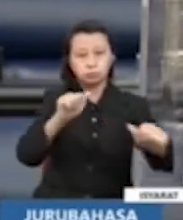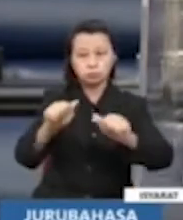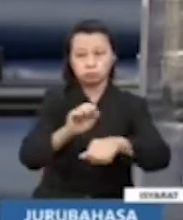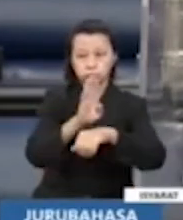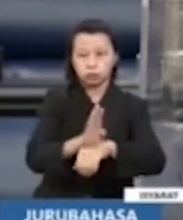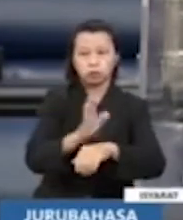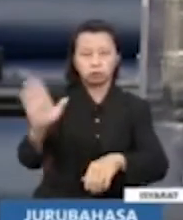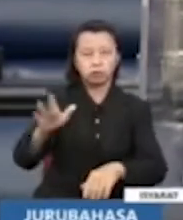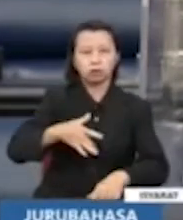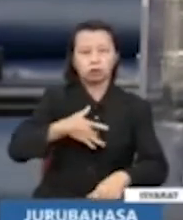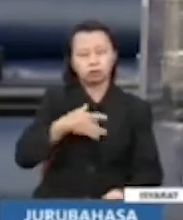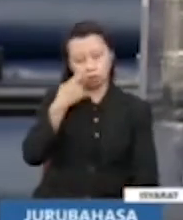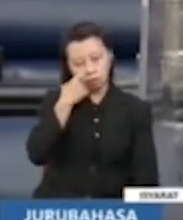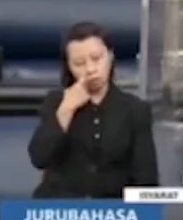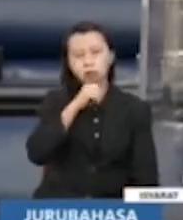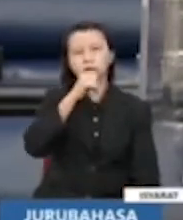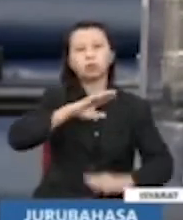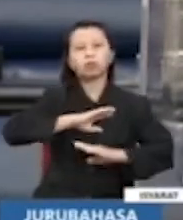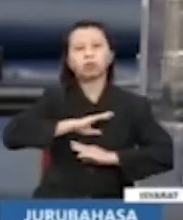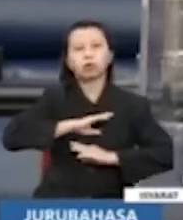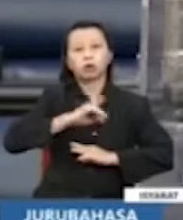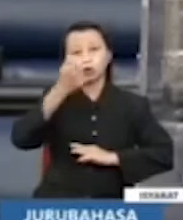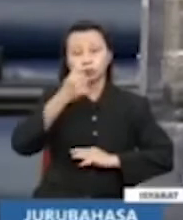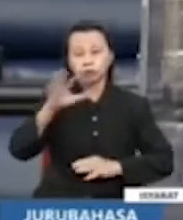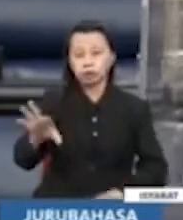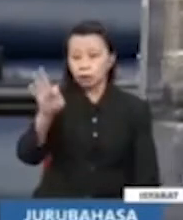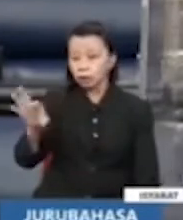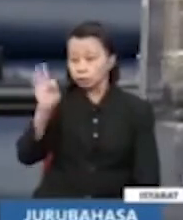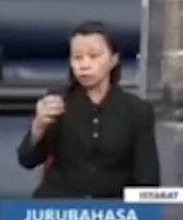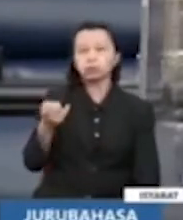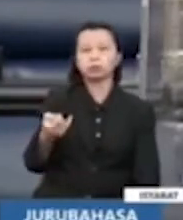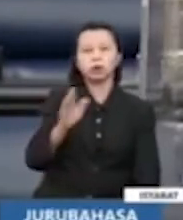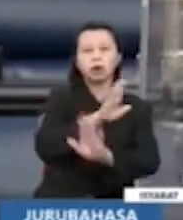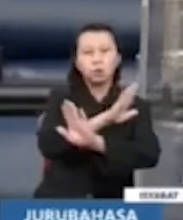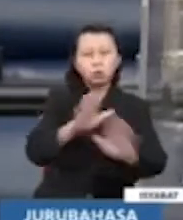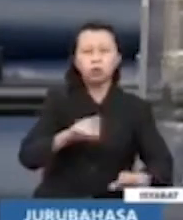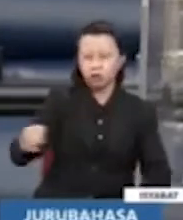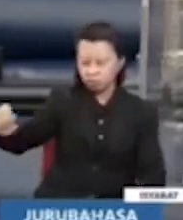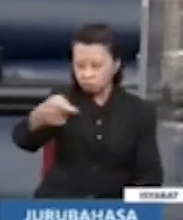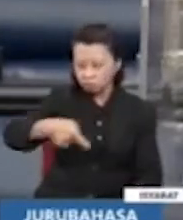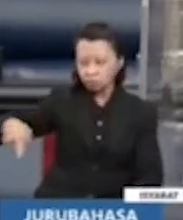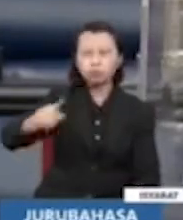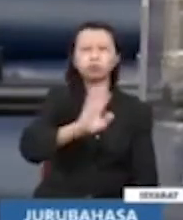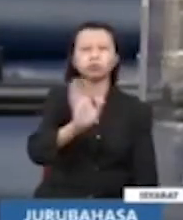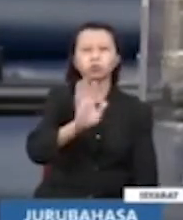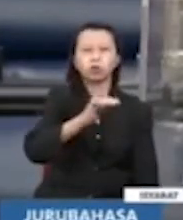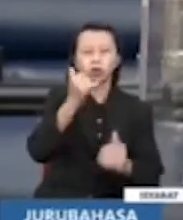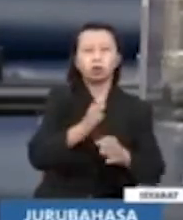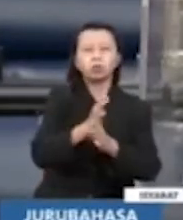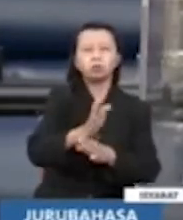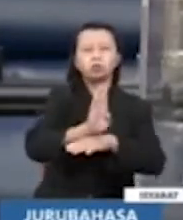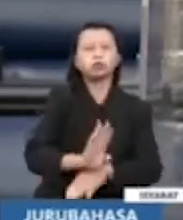mereka rasa terkilan dan tidak puas hati kerana yang dilantik itu ialah bukan daripada kalangan orang sektor